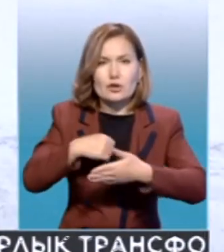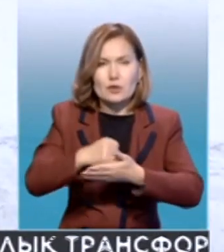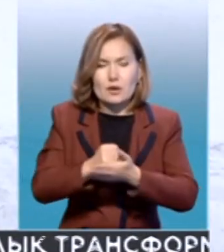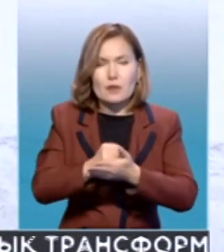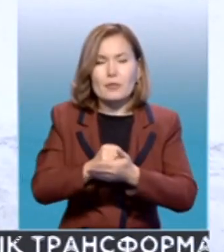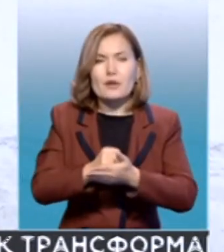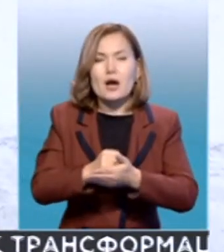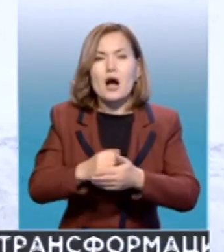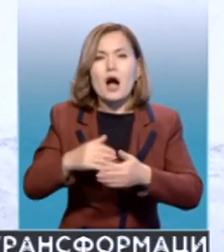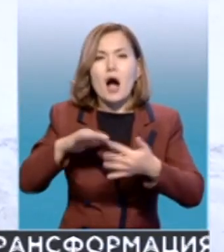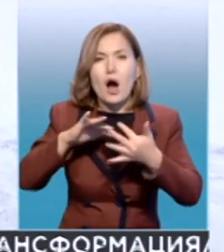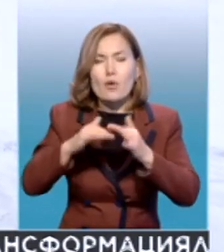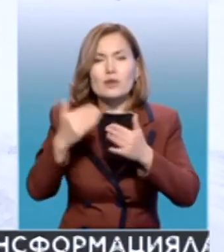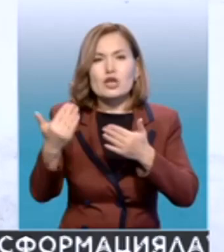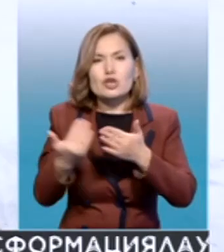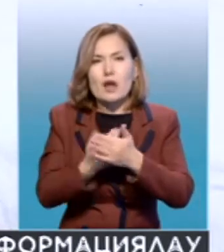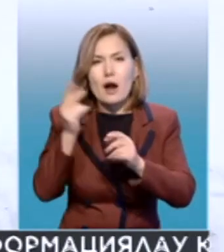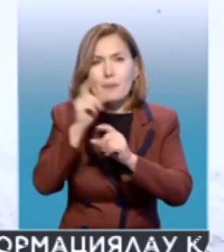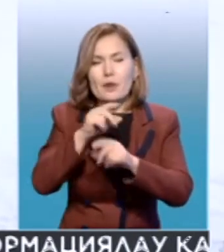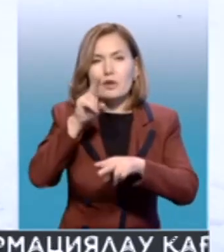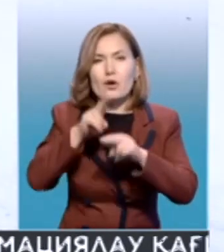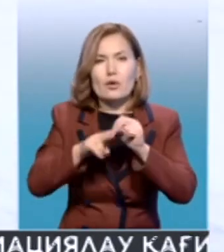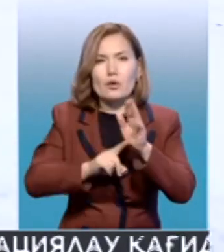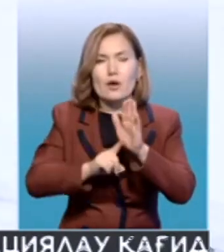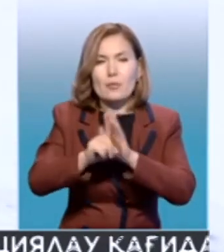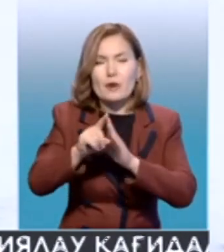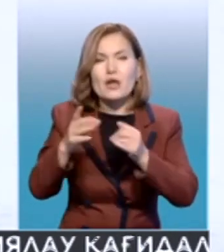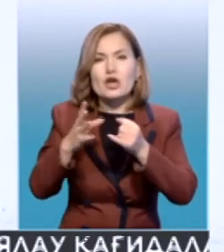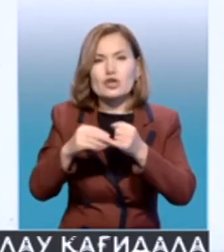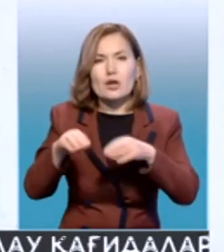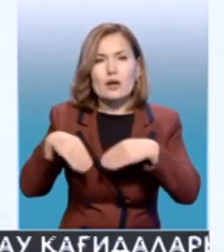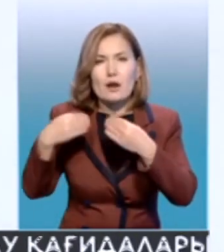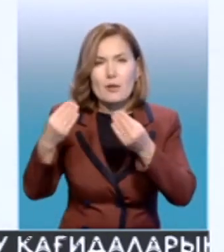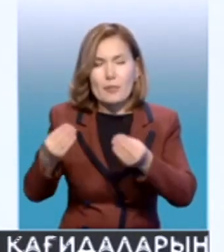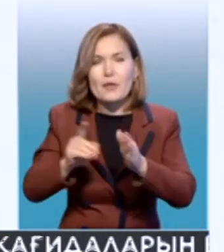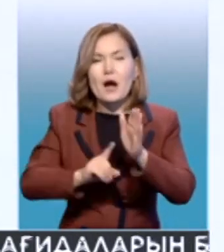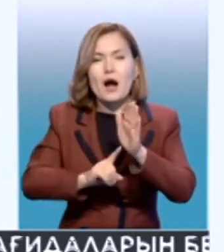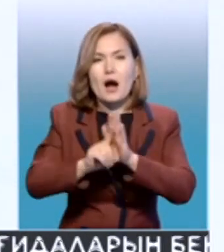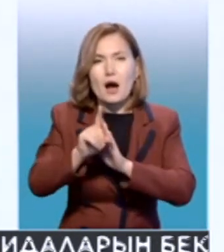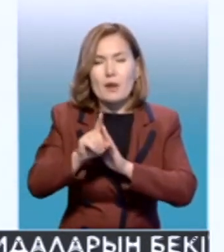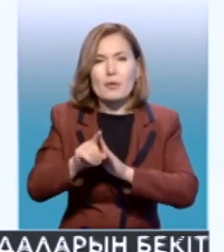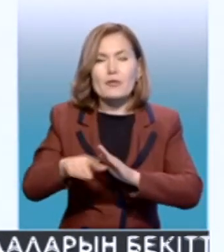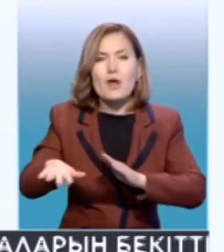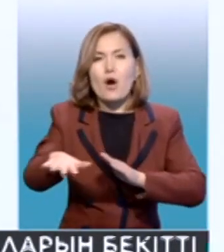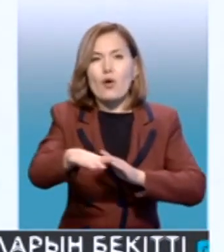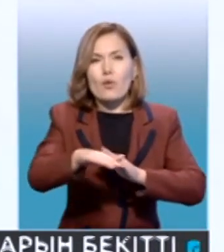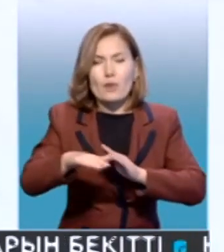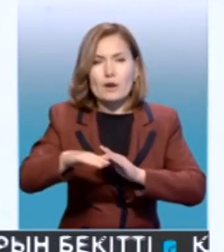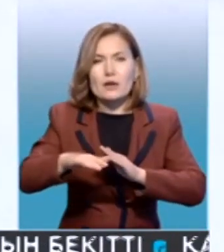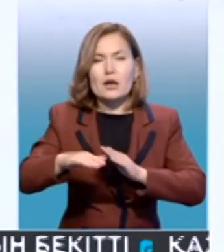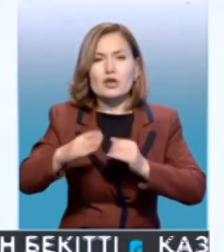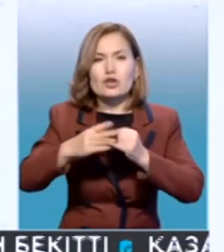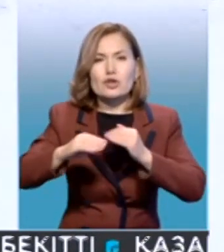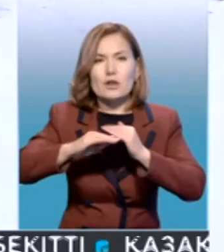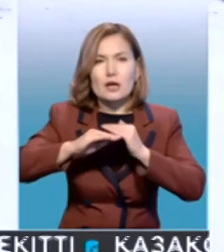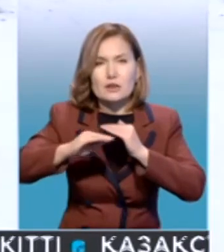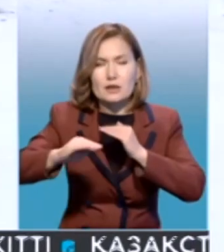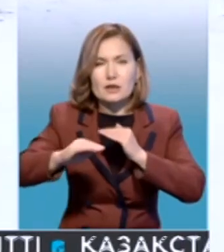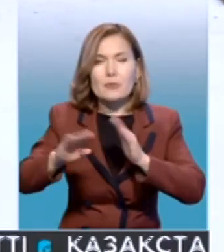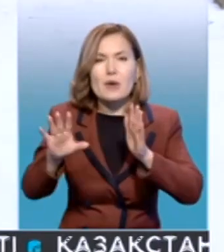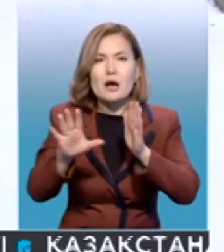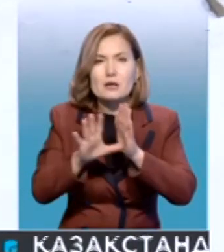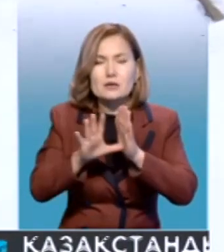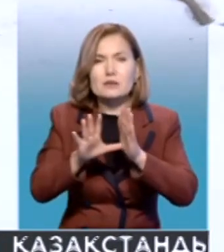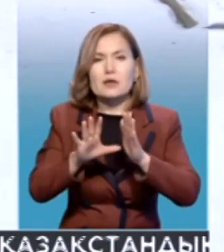жаңа мектептің құрылысы басталды. Ол үшін елді мекен орталығынан жері бөлінген. Алдымен орны тегістеліп, инфрақұрылымы тартылады.